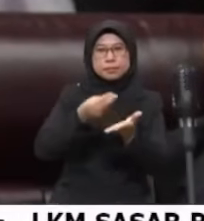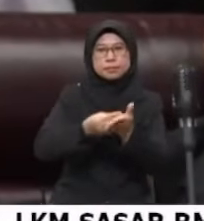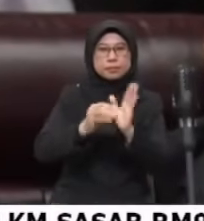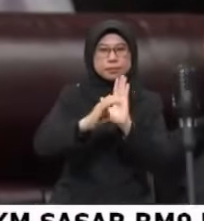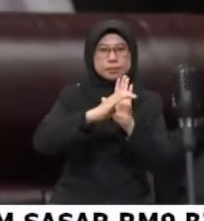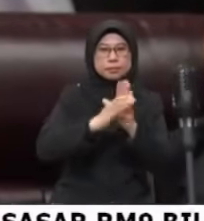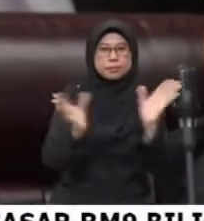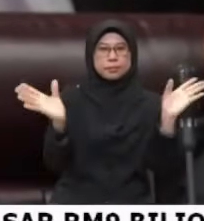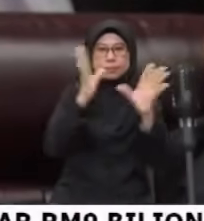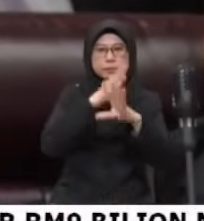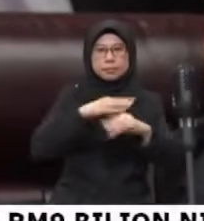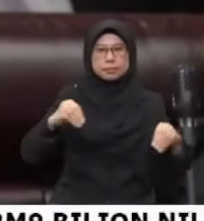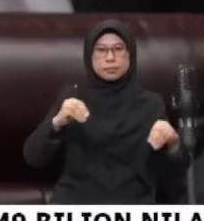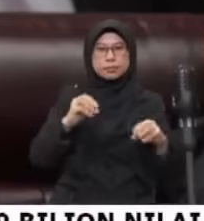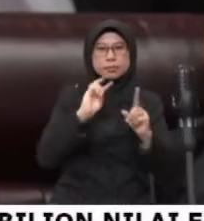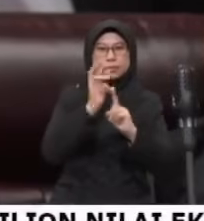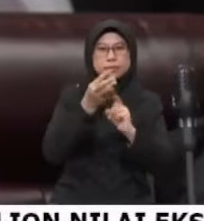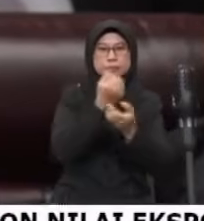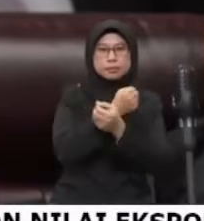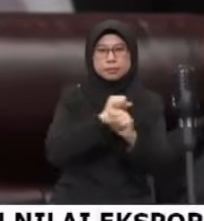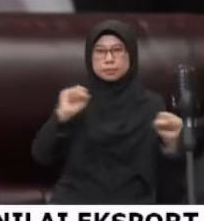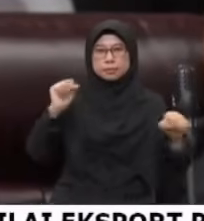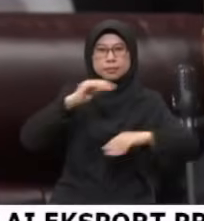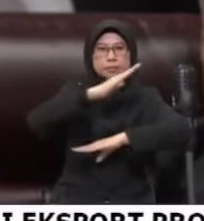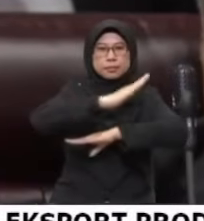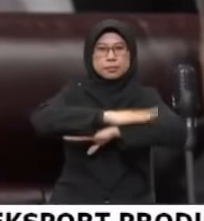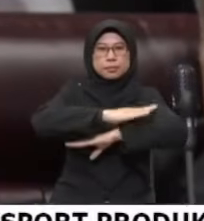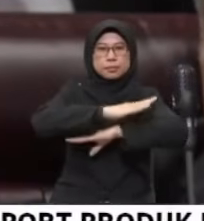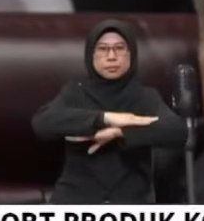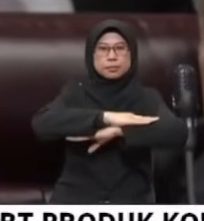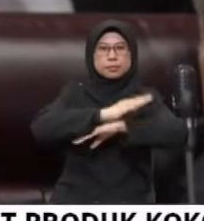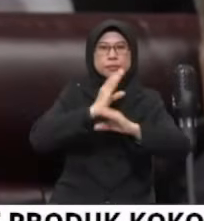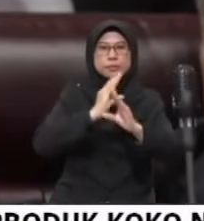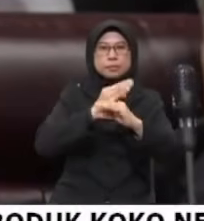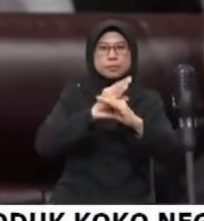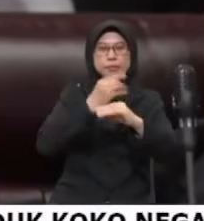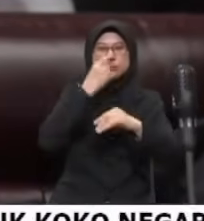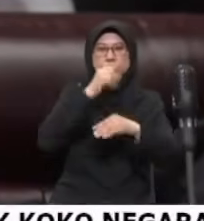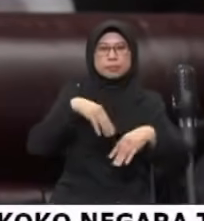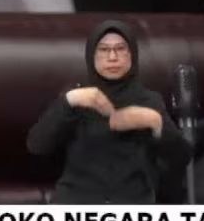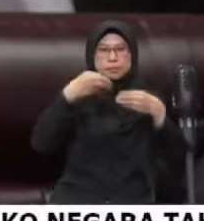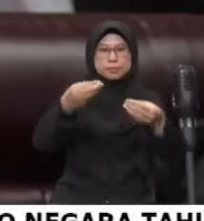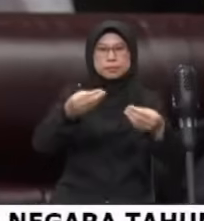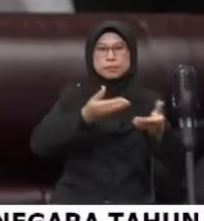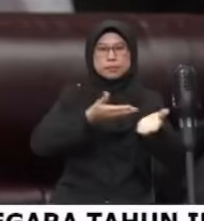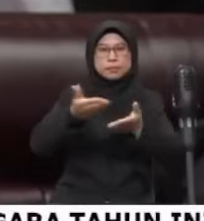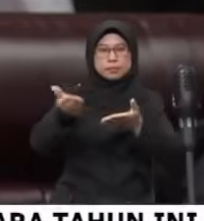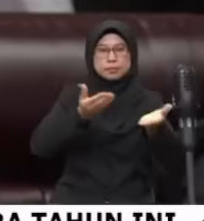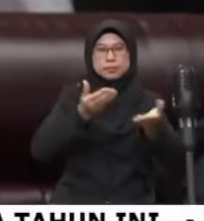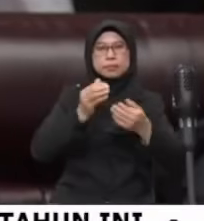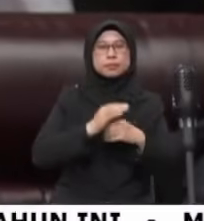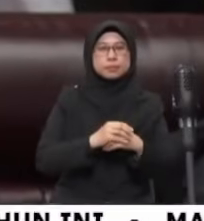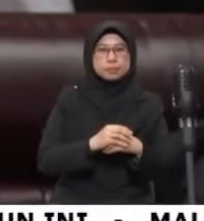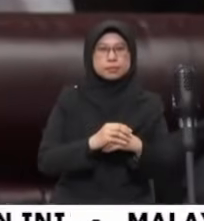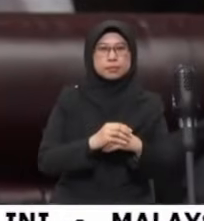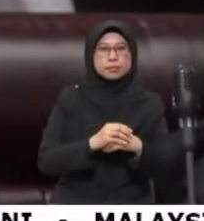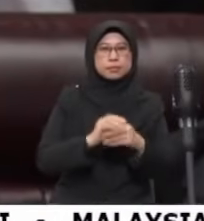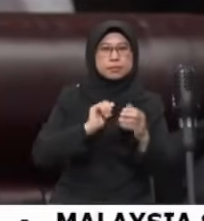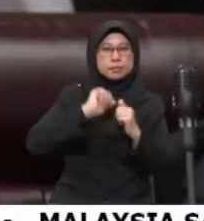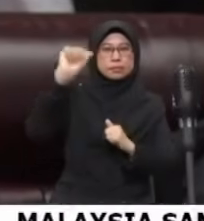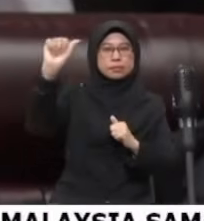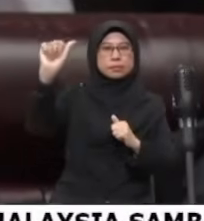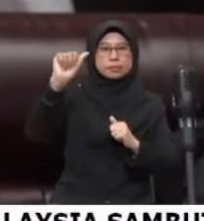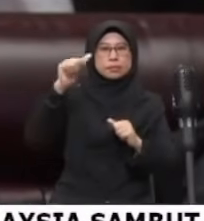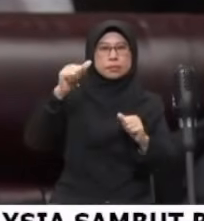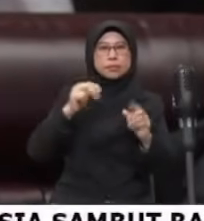contohnya di Sarawak JKM turut menyediakan kaunter satelit bagi memberi kemudahan kepada golongan masyarakat yang tinggal jauh di